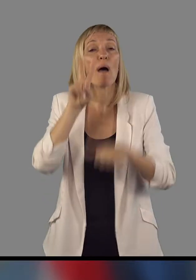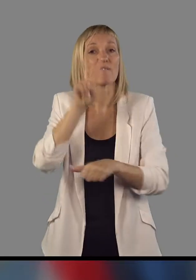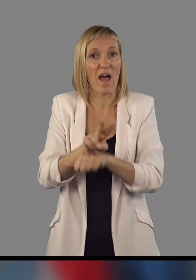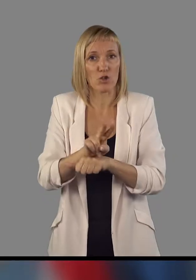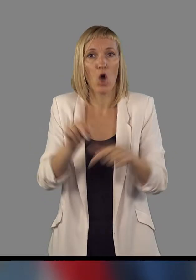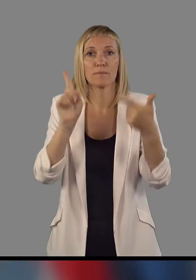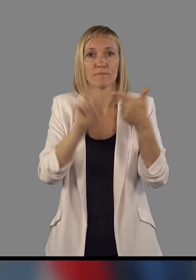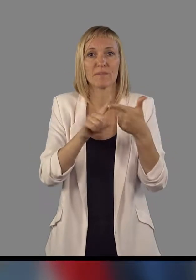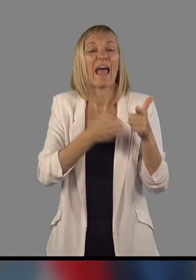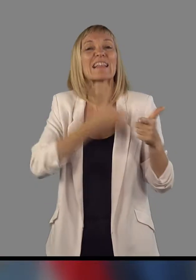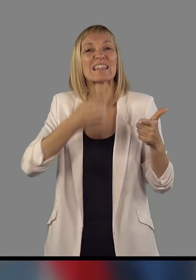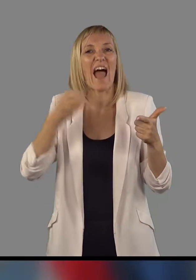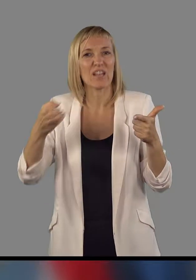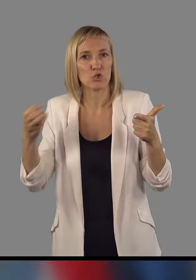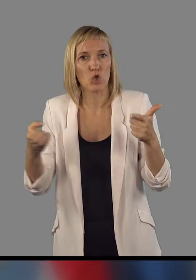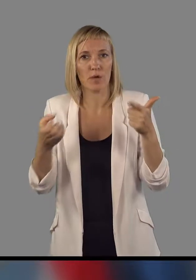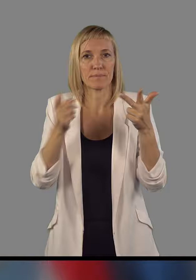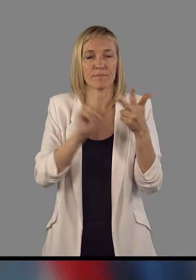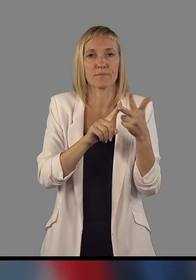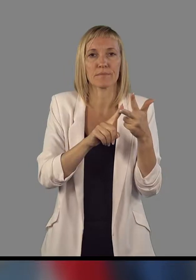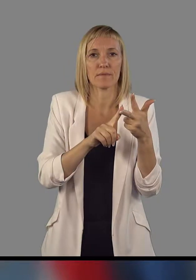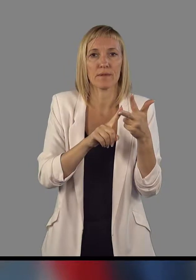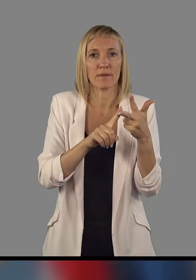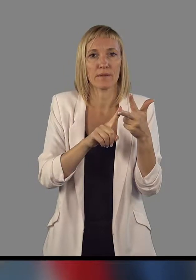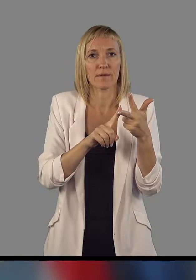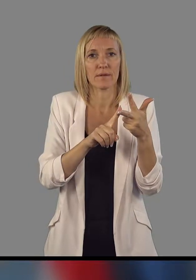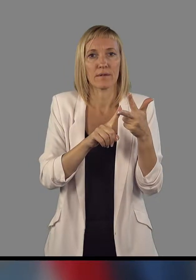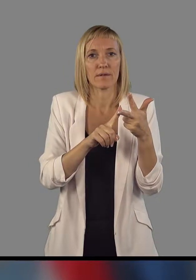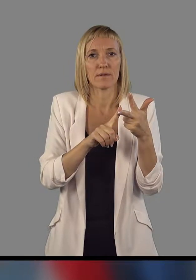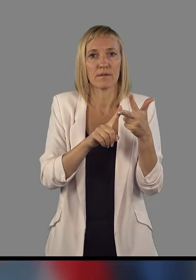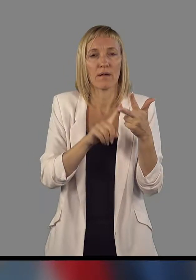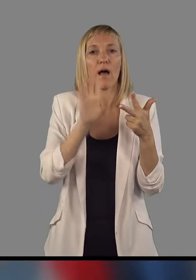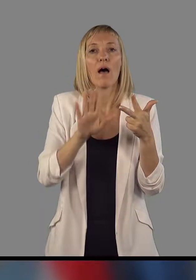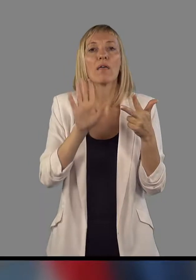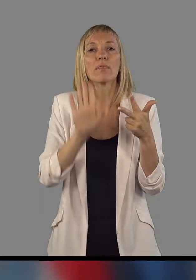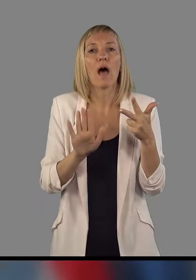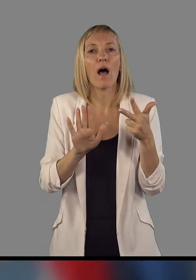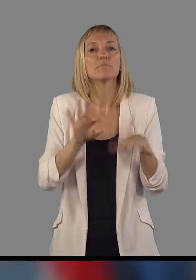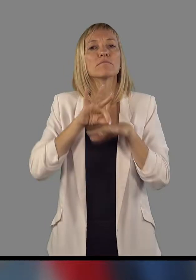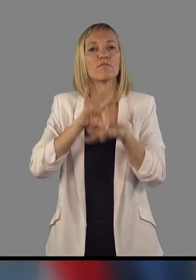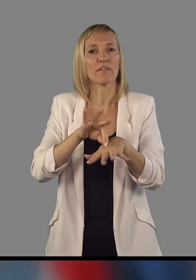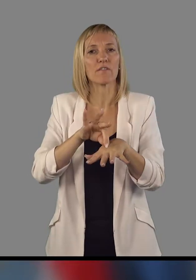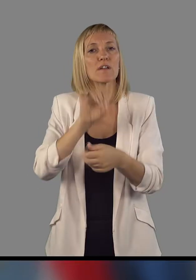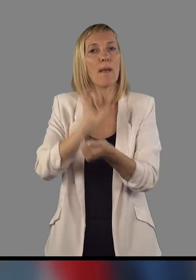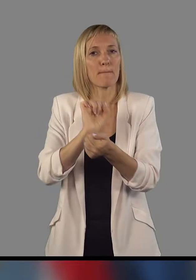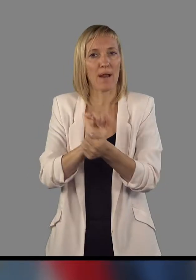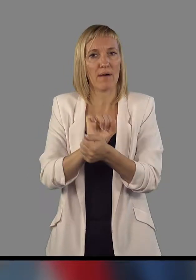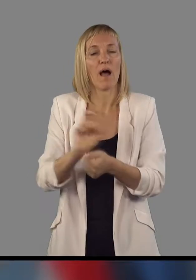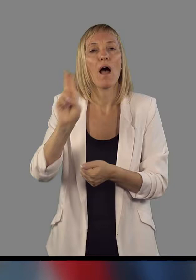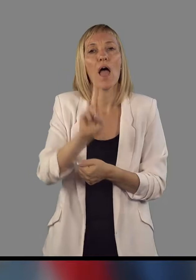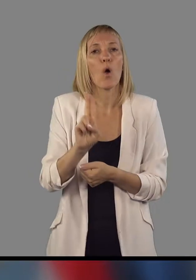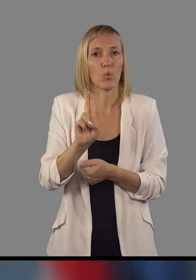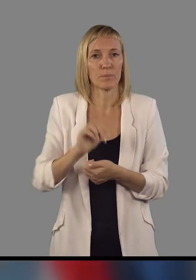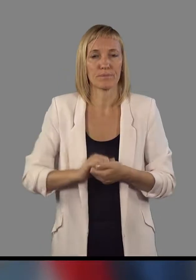za prvič varno, drugič trajnostno naravnano in pa tretjič na vladavini